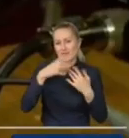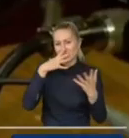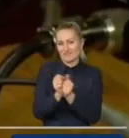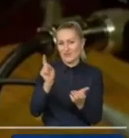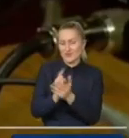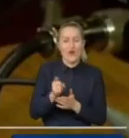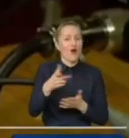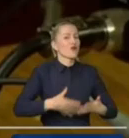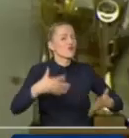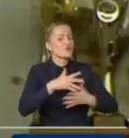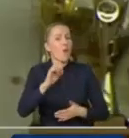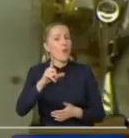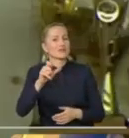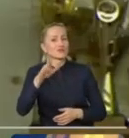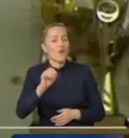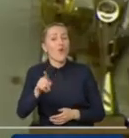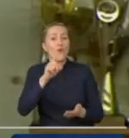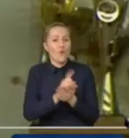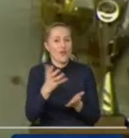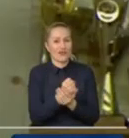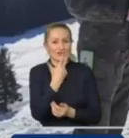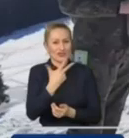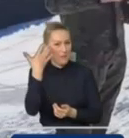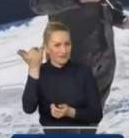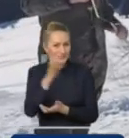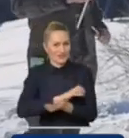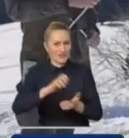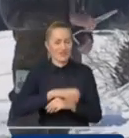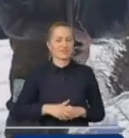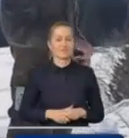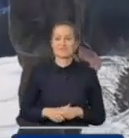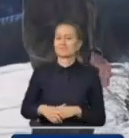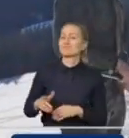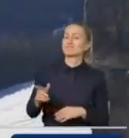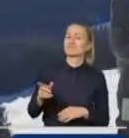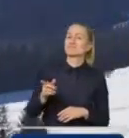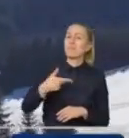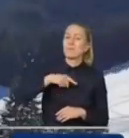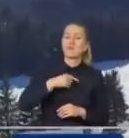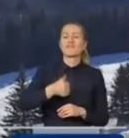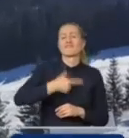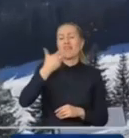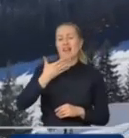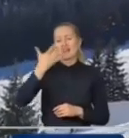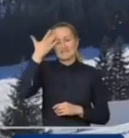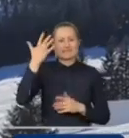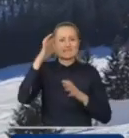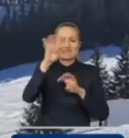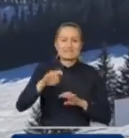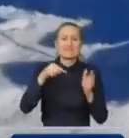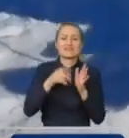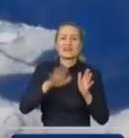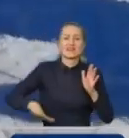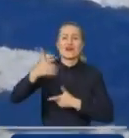z Olesna na Fali zdobył trzecie z kolei Mistrzostwo Świata. Będziemy mieli niewiadomą ilość tych naszych